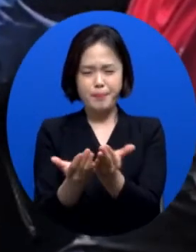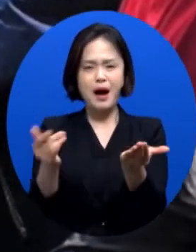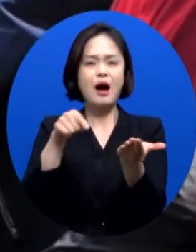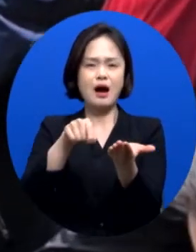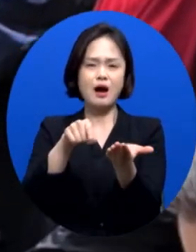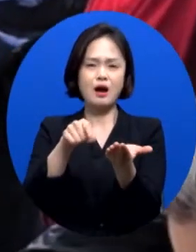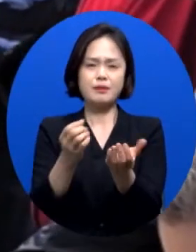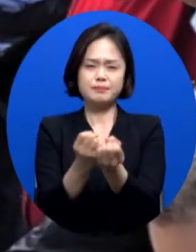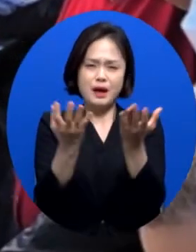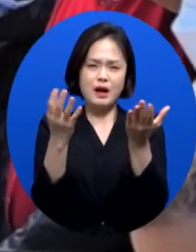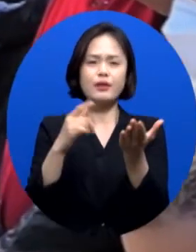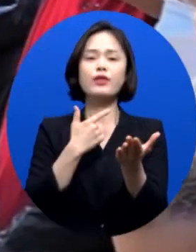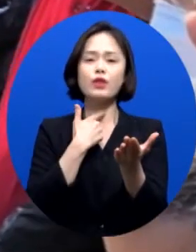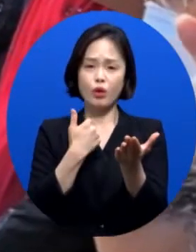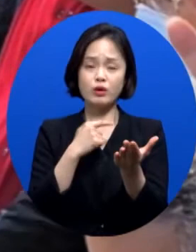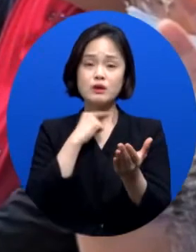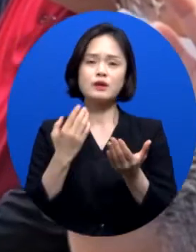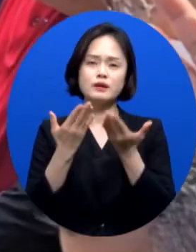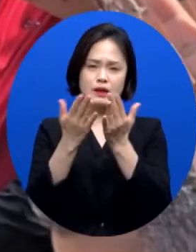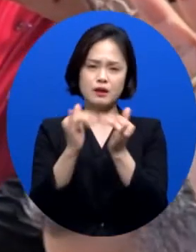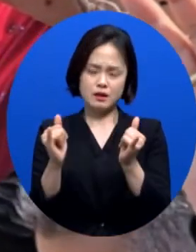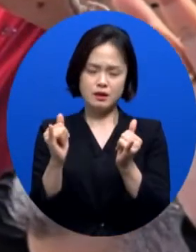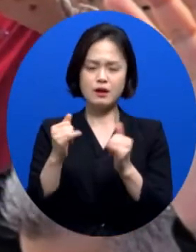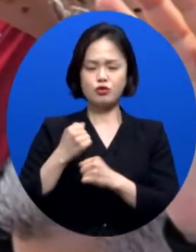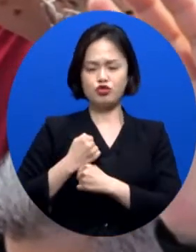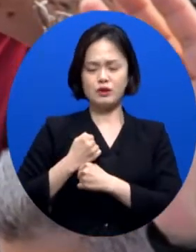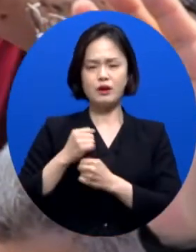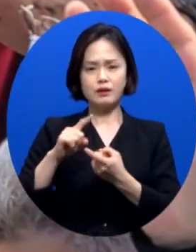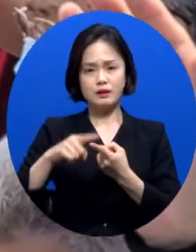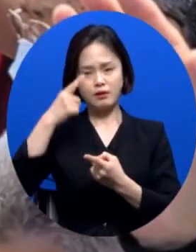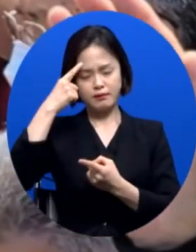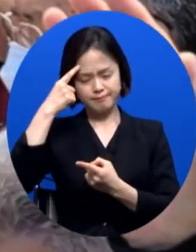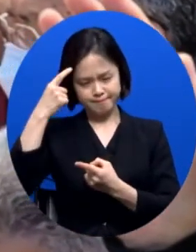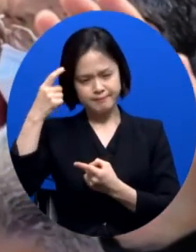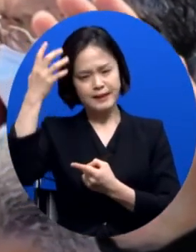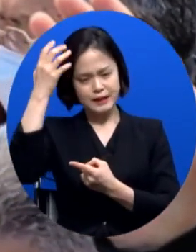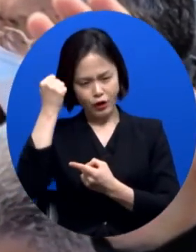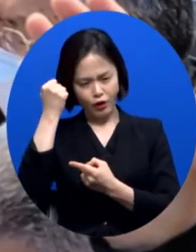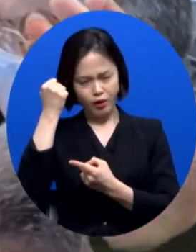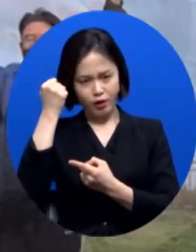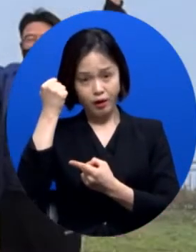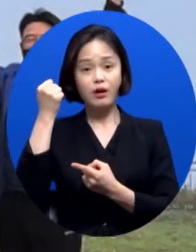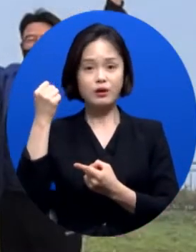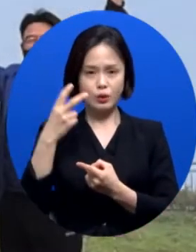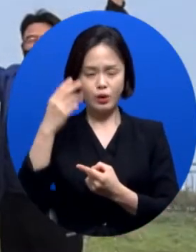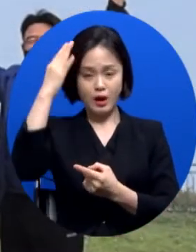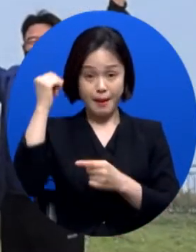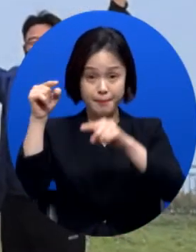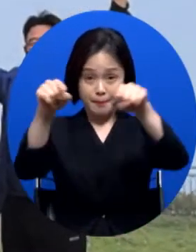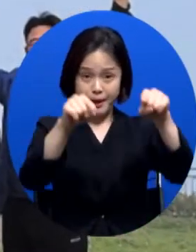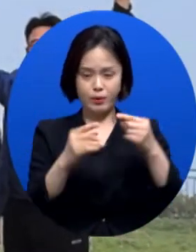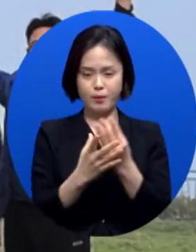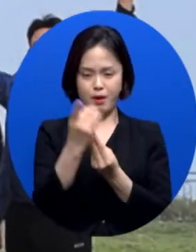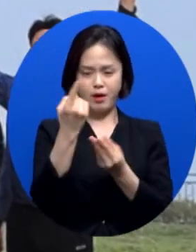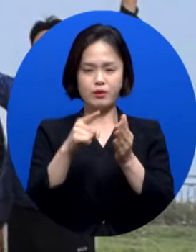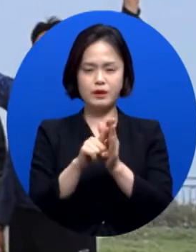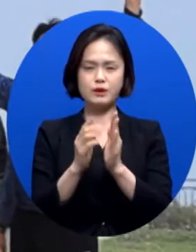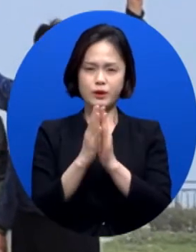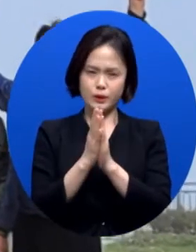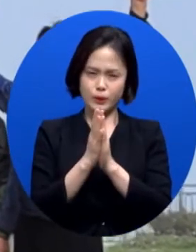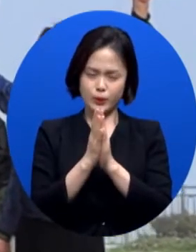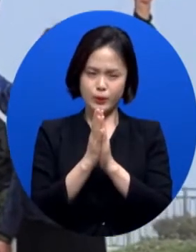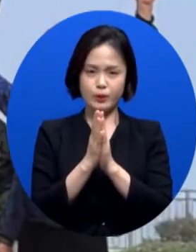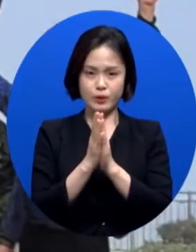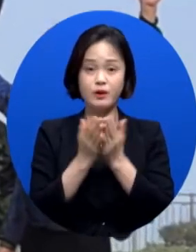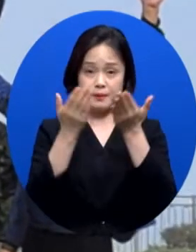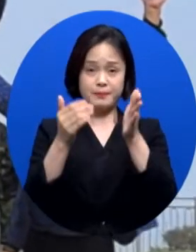희생을 잊지 말고 하루빨리 자유평화통일이 오기를 기도했습니다. 한 교회는 백령도 국가안보 기도회를